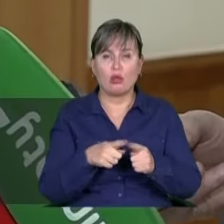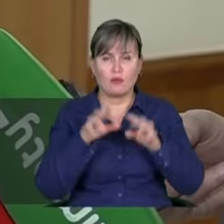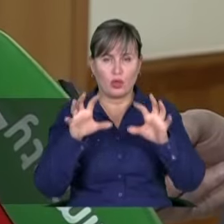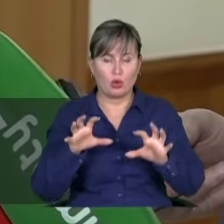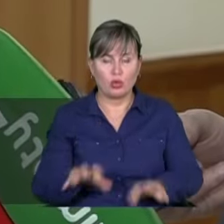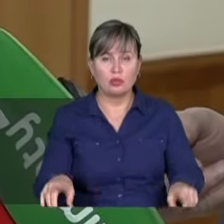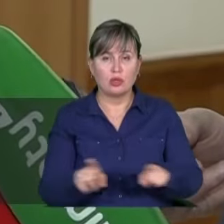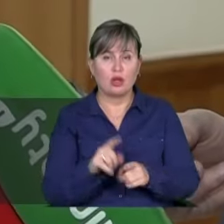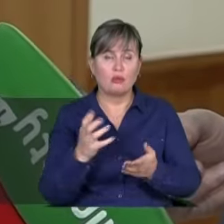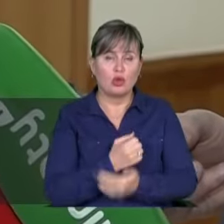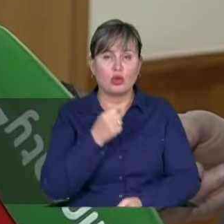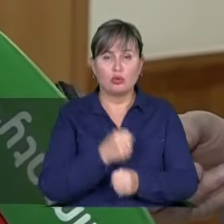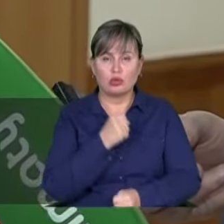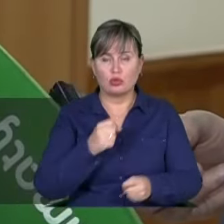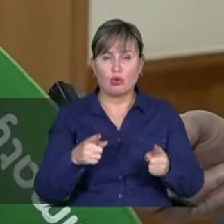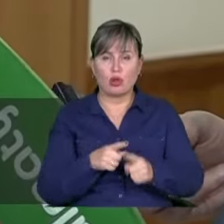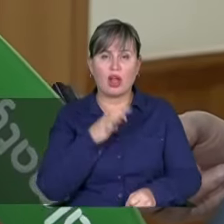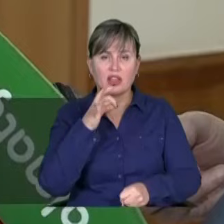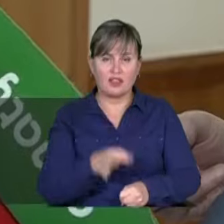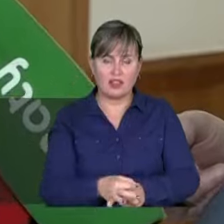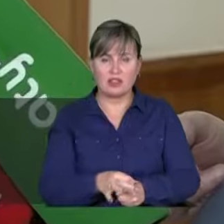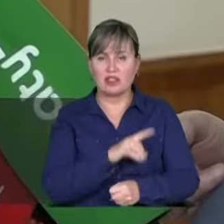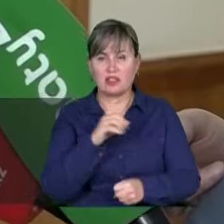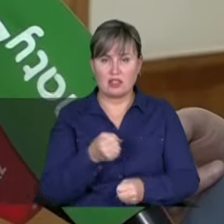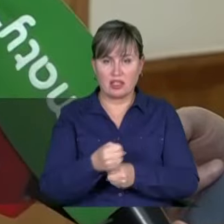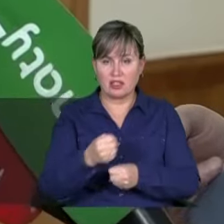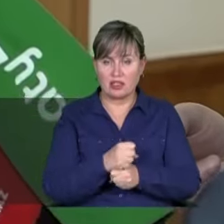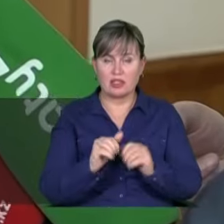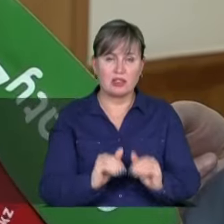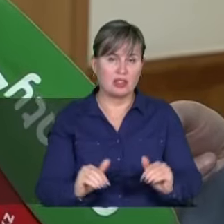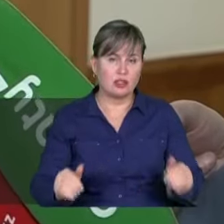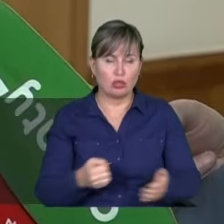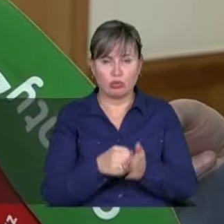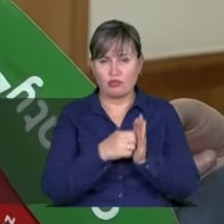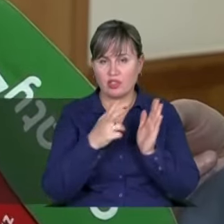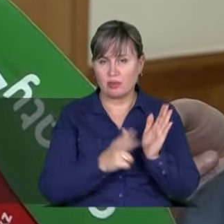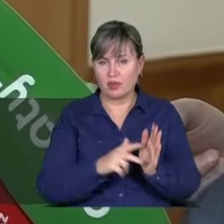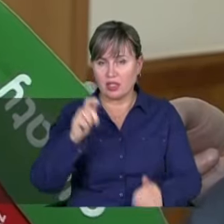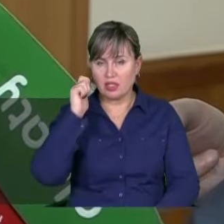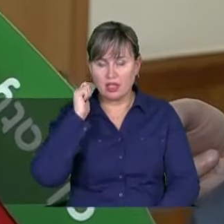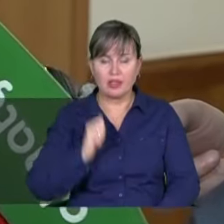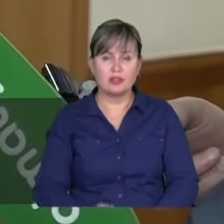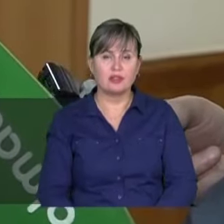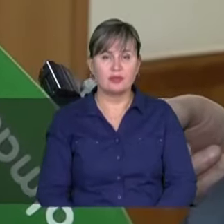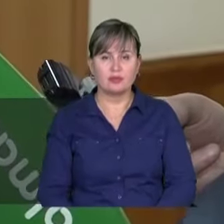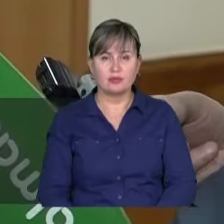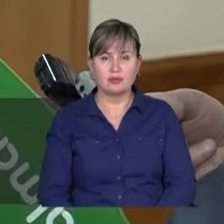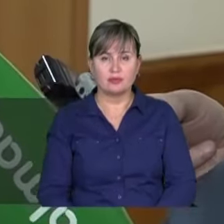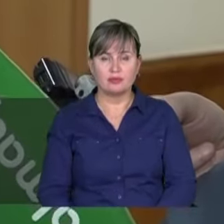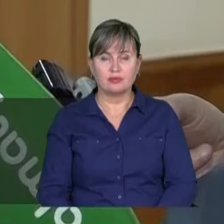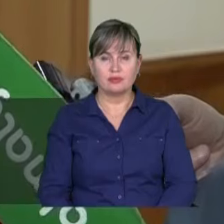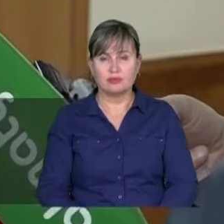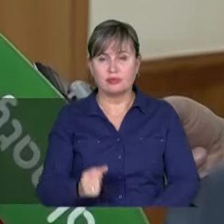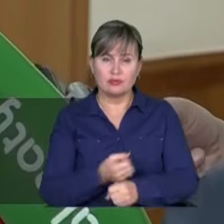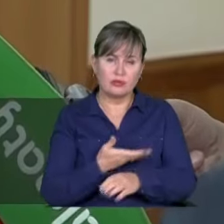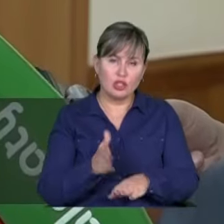кодекс. Таким образом ужесточается уголовная ответственность за истязание несовершеннолетнего лица, находящегося в беспомощном состоянии, нанесение